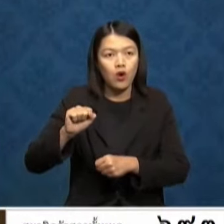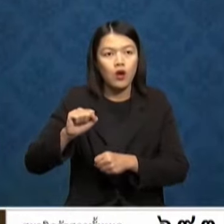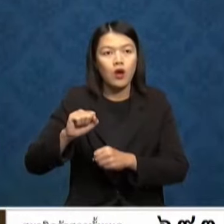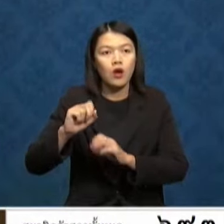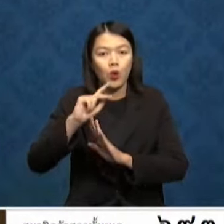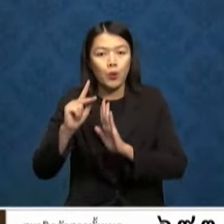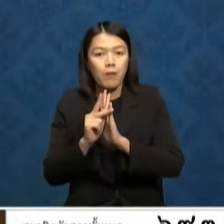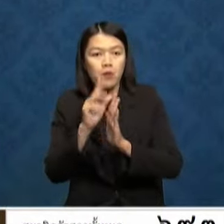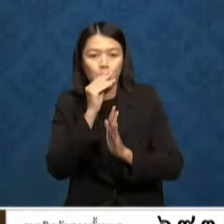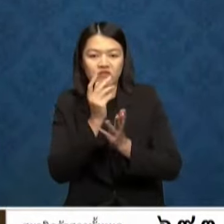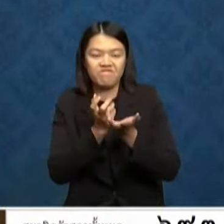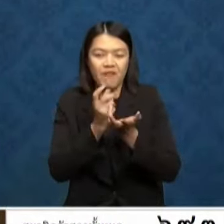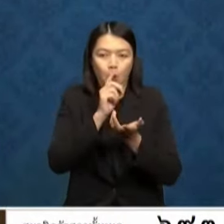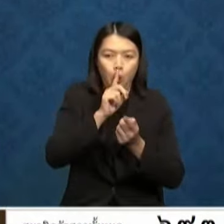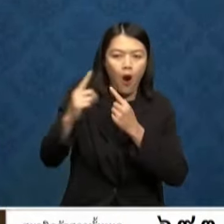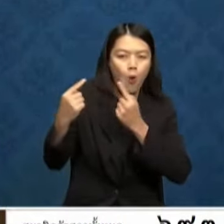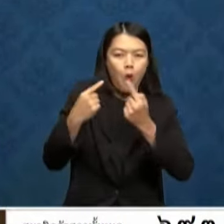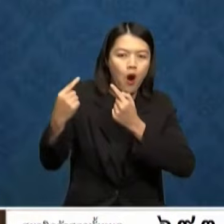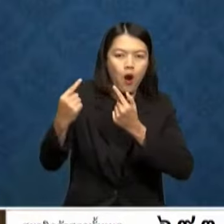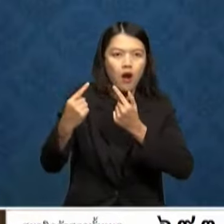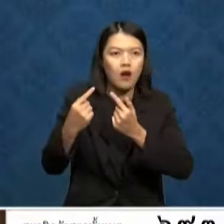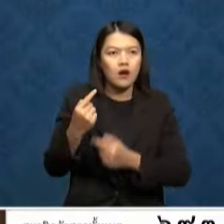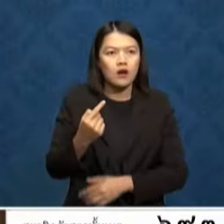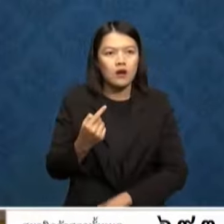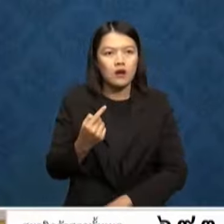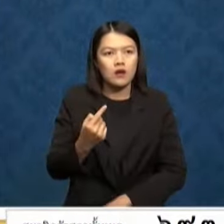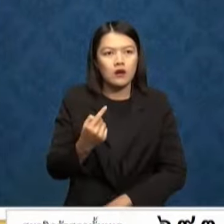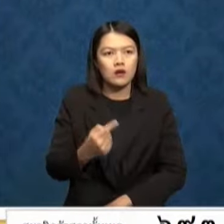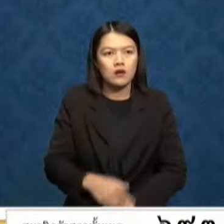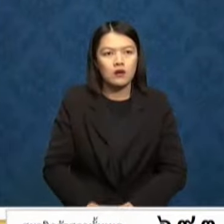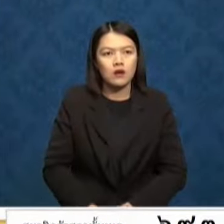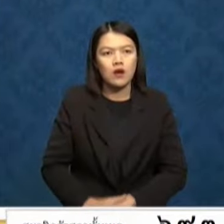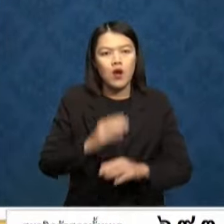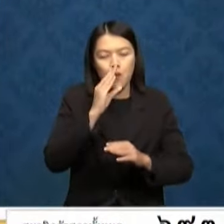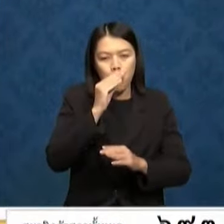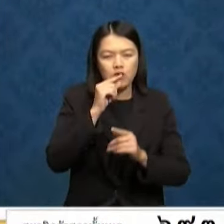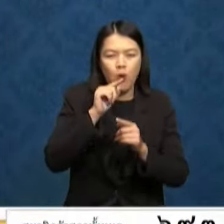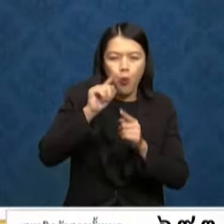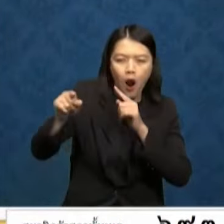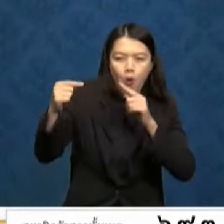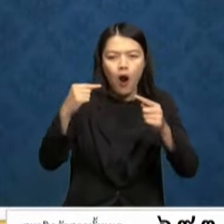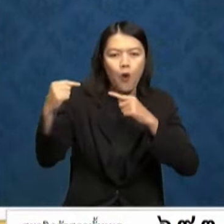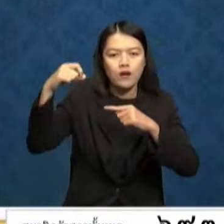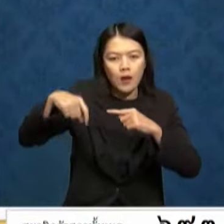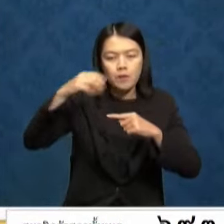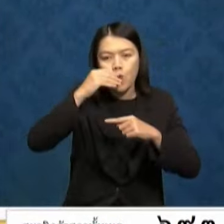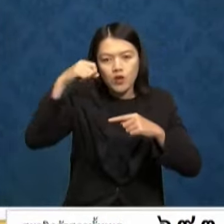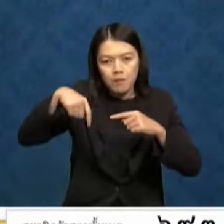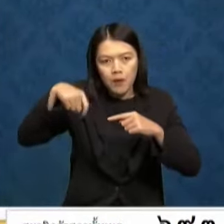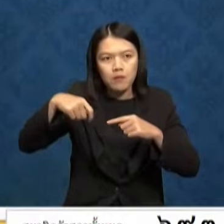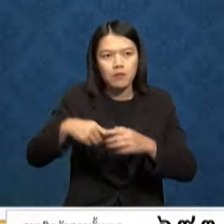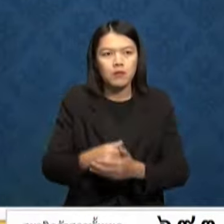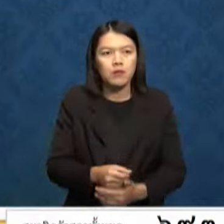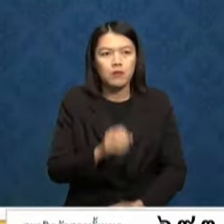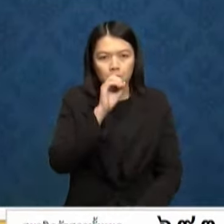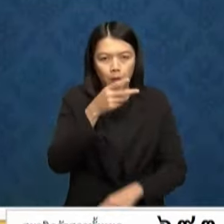ข้อบังคับนะครับในการเสียดสีผมก็นั่งรอแล้วก็มีการพูดจาในเชิงเศรษสีซ้ำแล้วซ้ำเล่าผมนำ